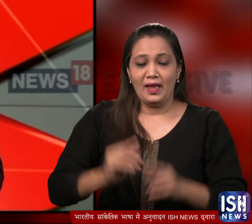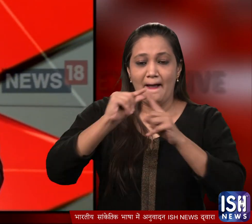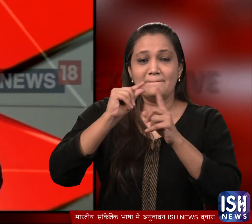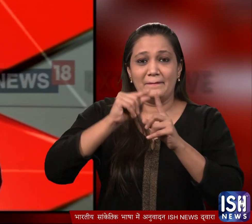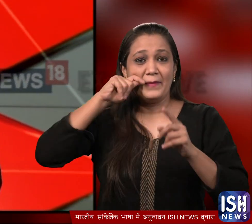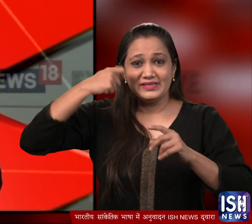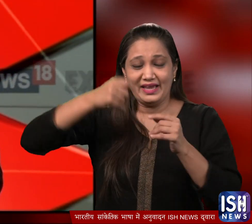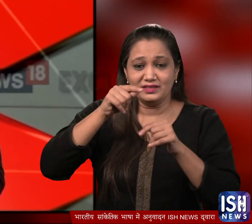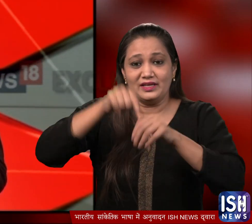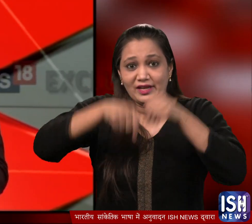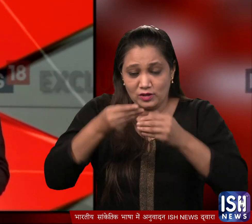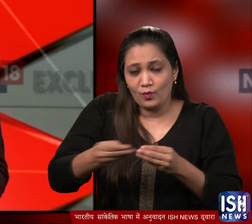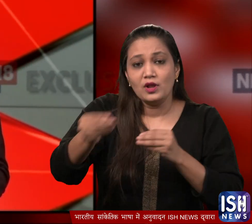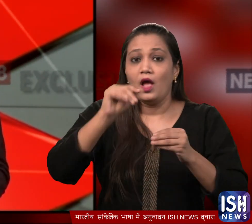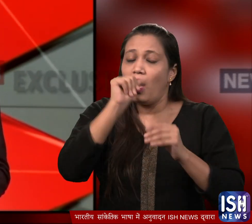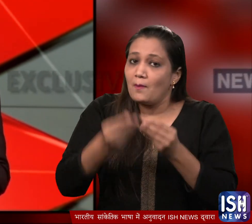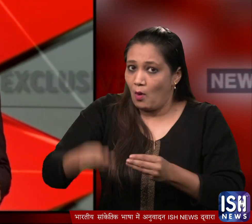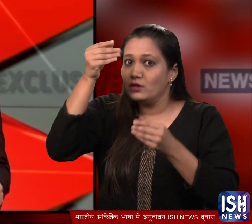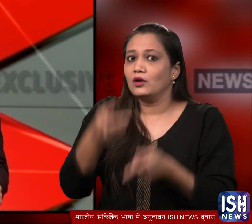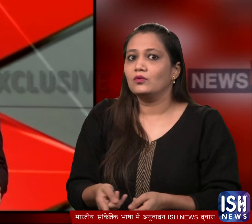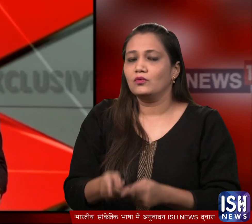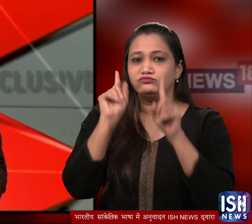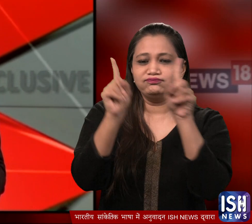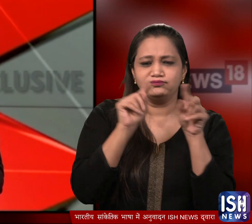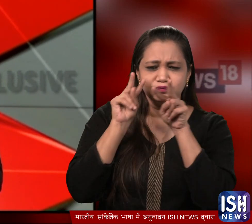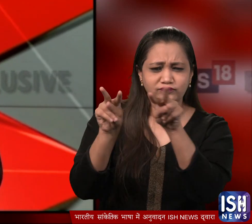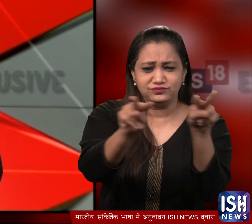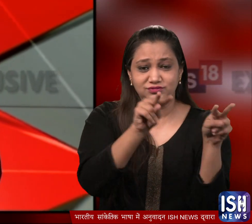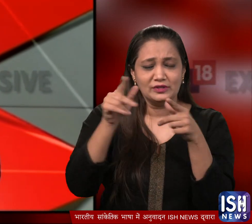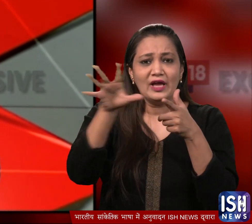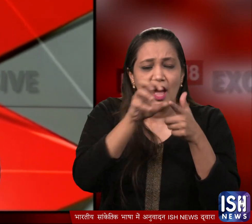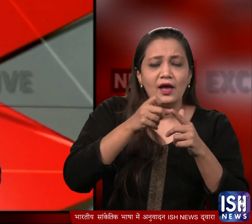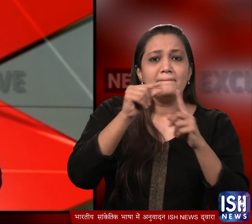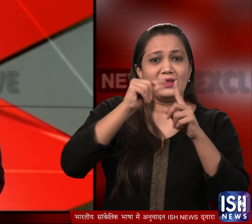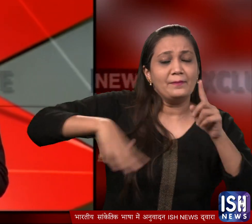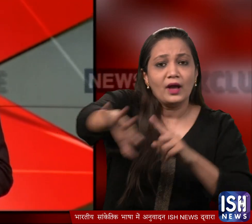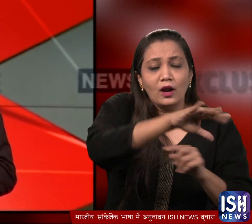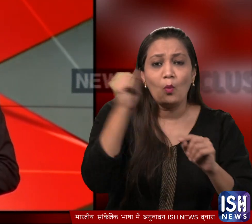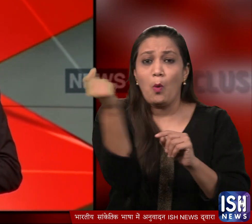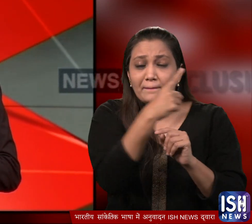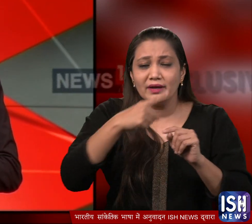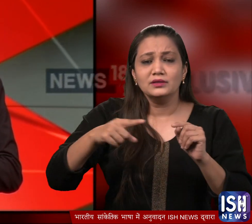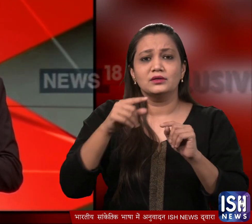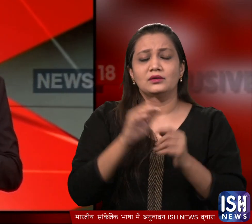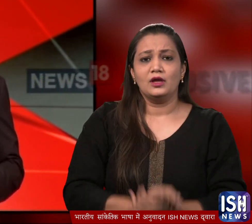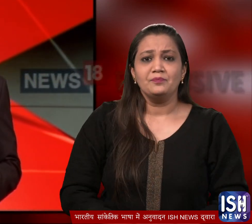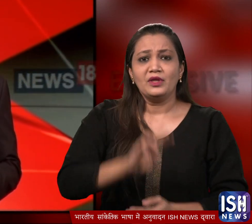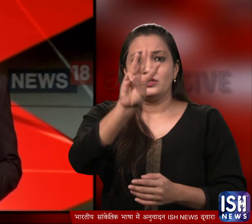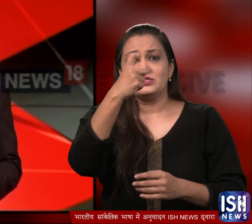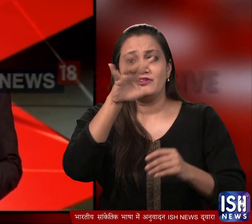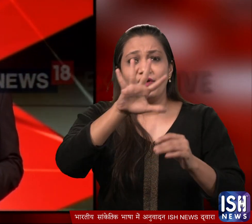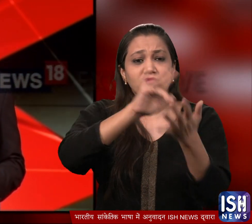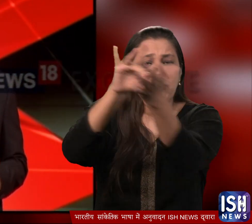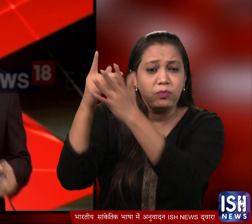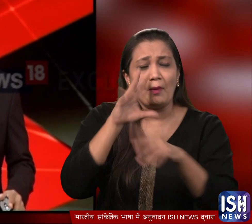की वजह से यूपी में शराब की डिमांड भी बढ़ी हुई है। ड्रोन कैमरों से निगरानी के बाद सिर्फ प्रतापगढ़ में महीने भर में 450 शराब तस्कर